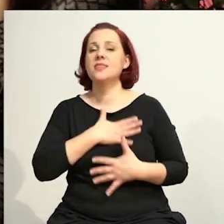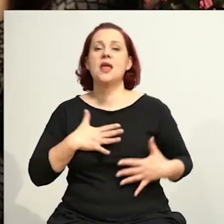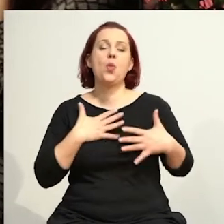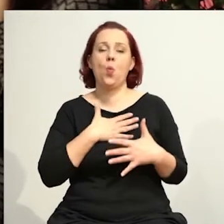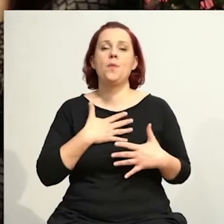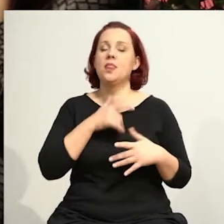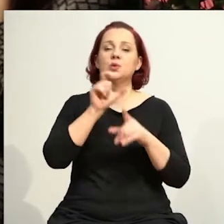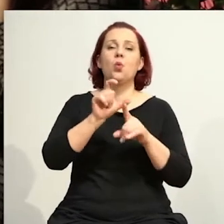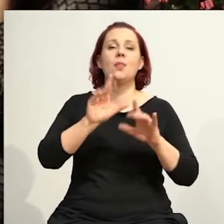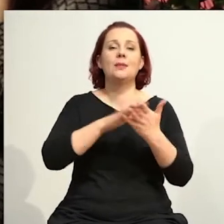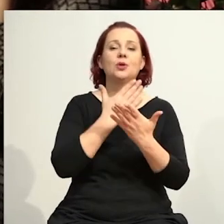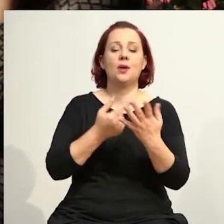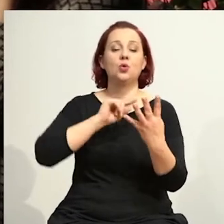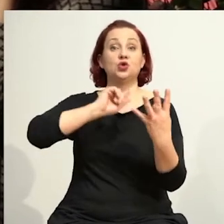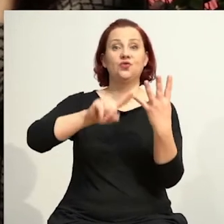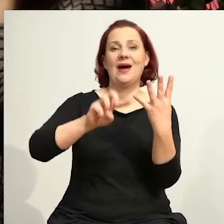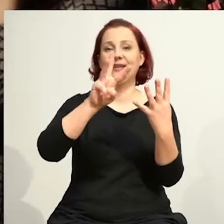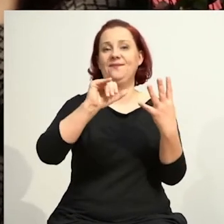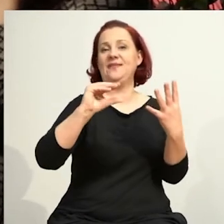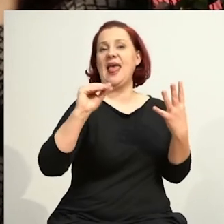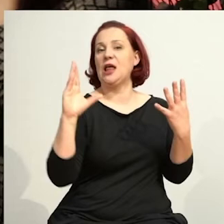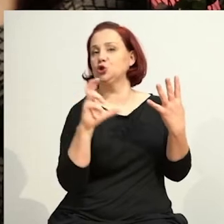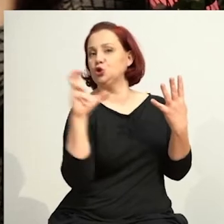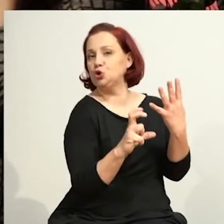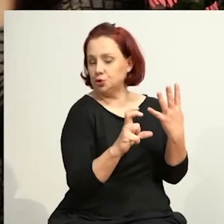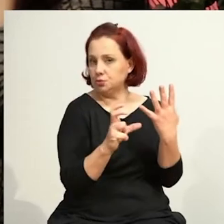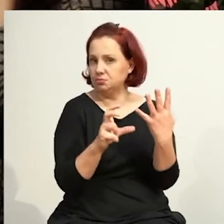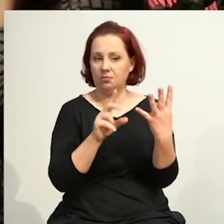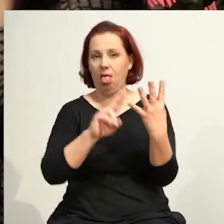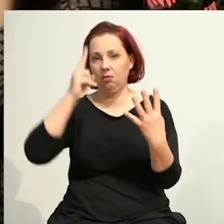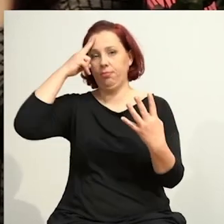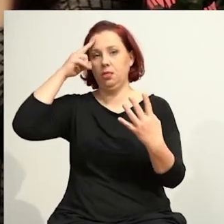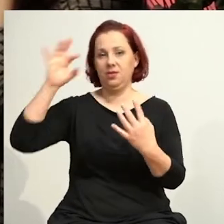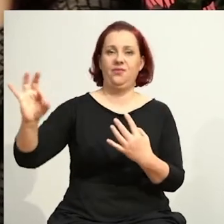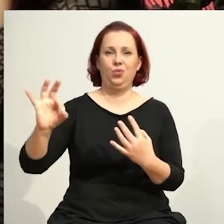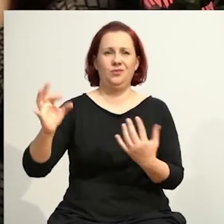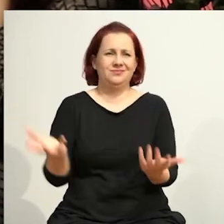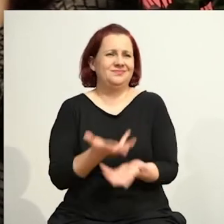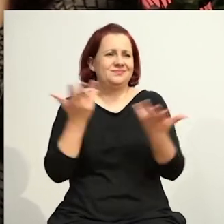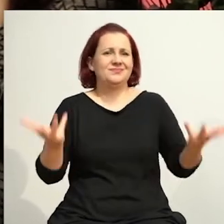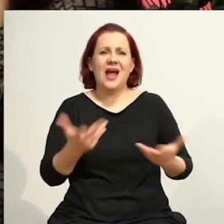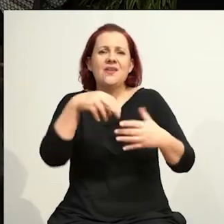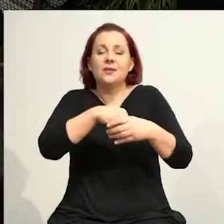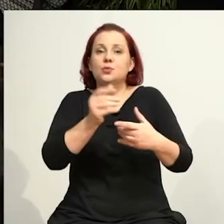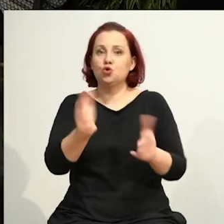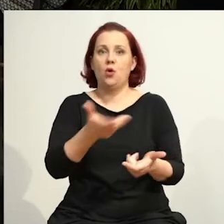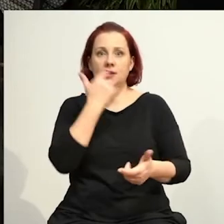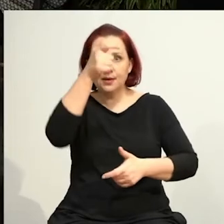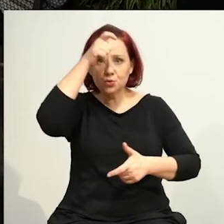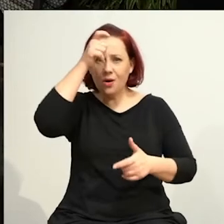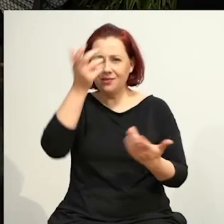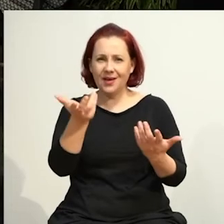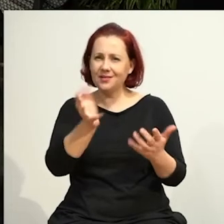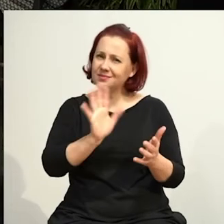Nieraz mówimy o czwartym wieszczu. Też nie lubię tej etykiety, bo ona pokazuje, że tak, że to nie jest, nie ma tego czynnika ludzkiego. Ja też jeszcze tylko